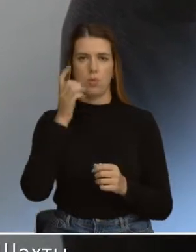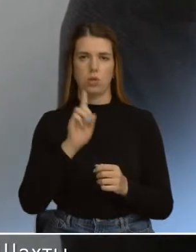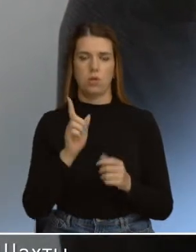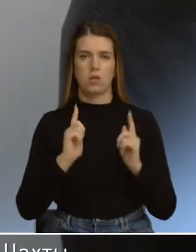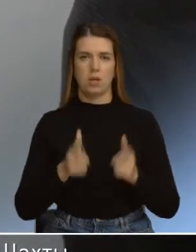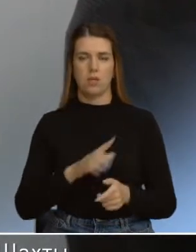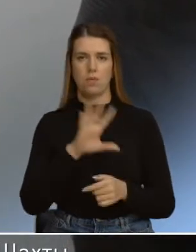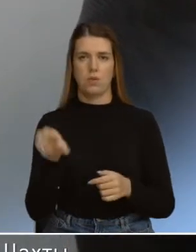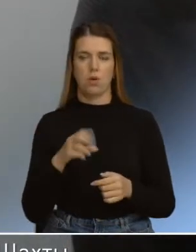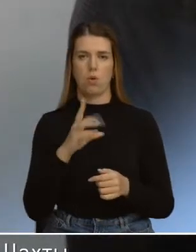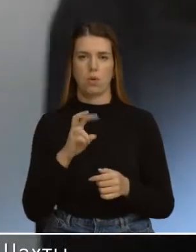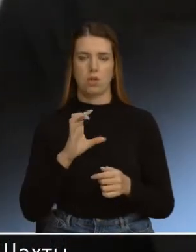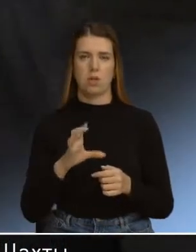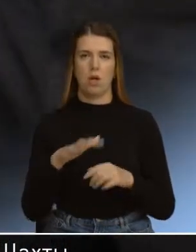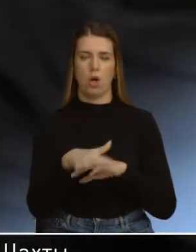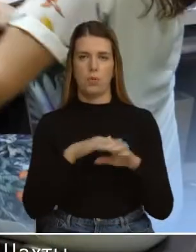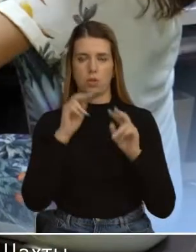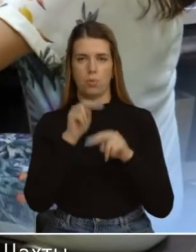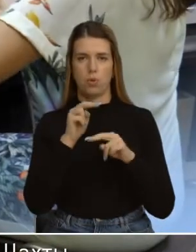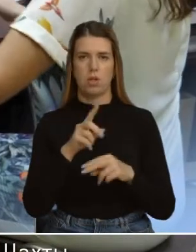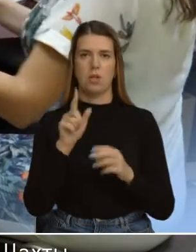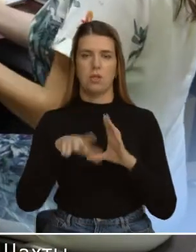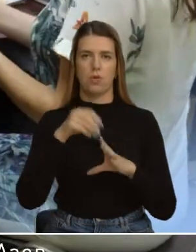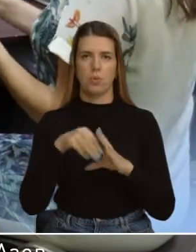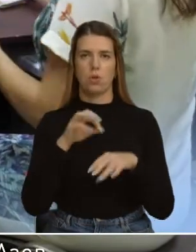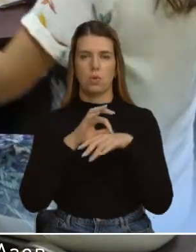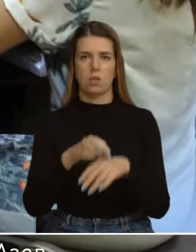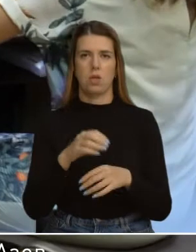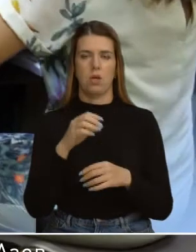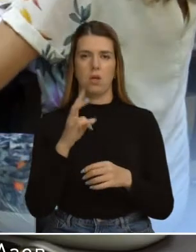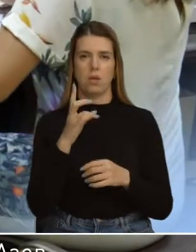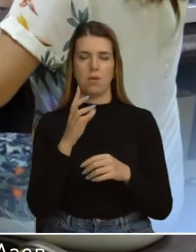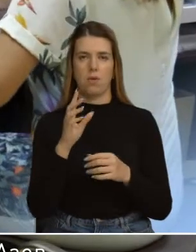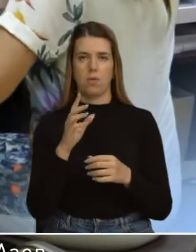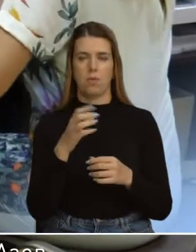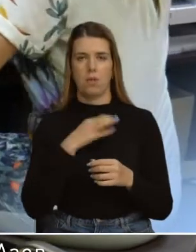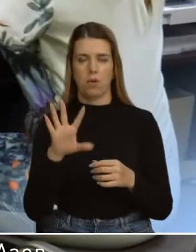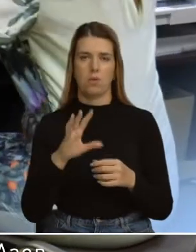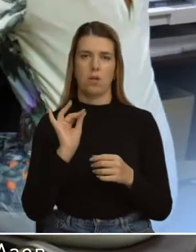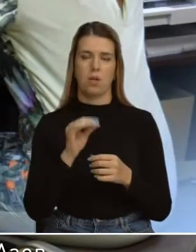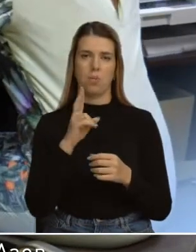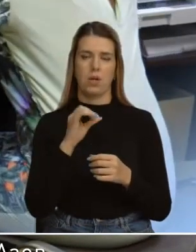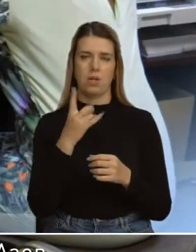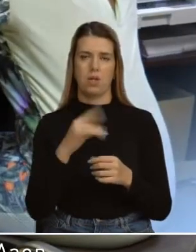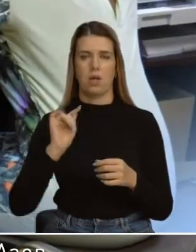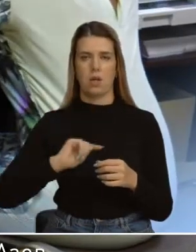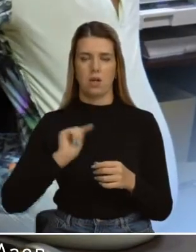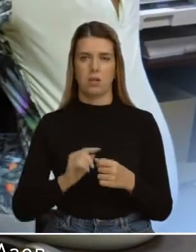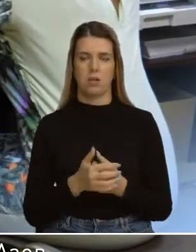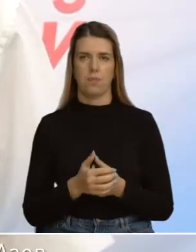что согласно этическому кодексу, общественное наблюдение за выборами носит политически нейтральный, беспристрастный и непартийный